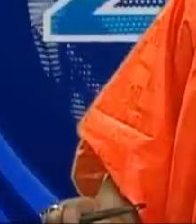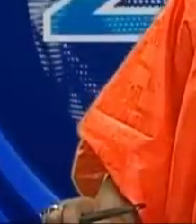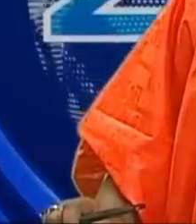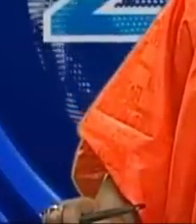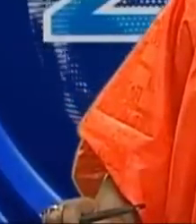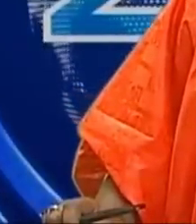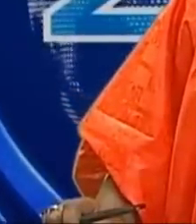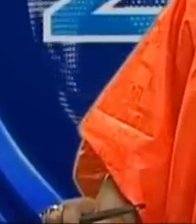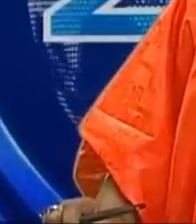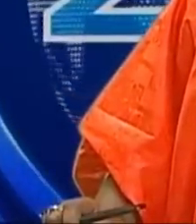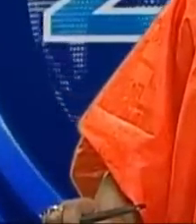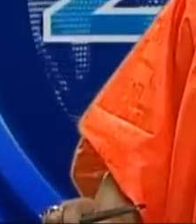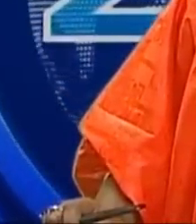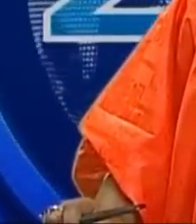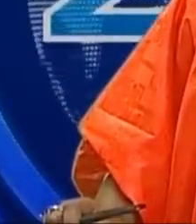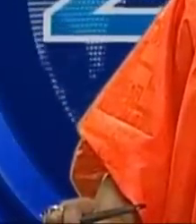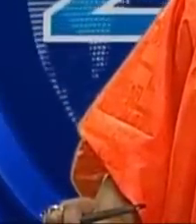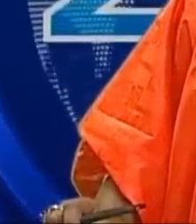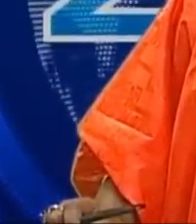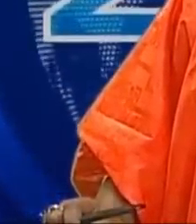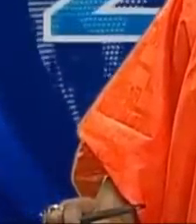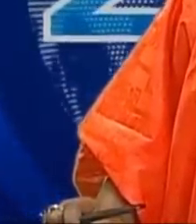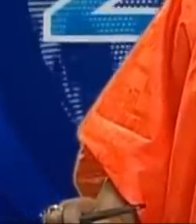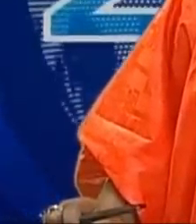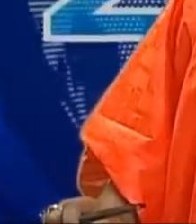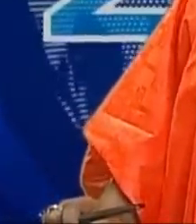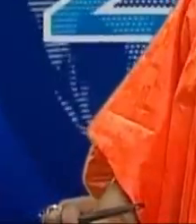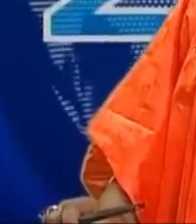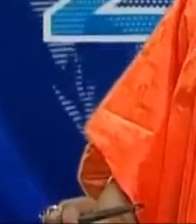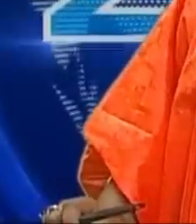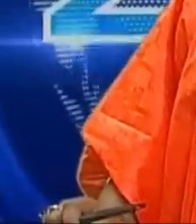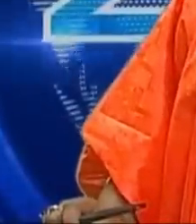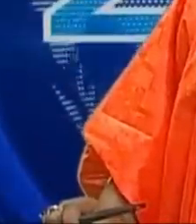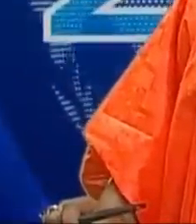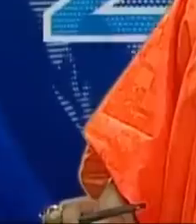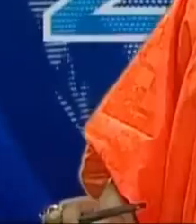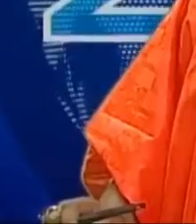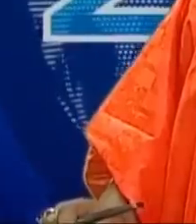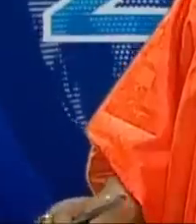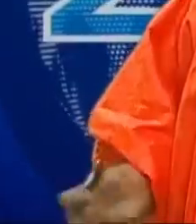RTNC, l'actualité continue sur nos antennes, retrouvées à 23h. Gaëtan